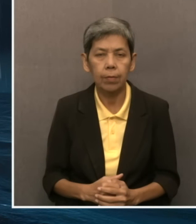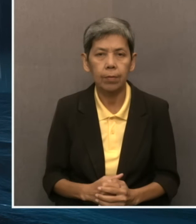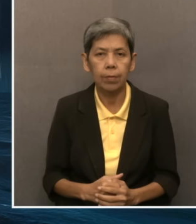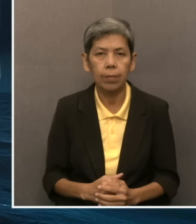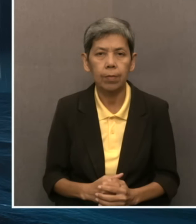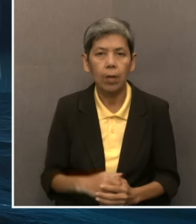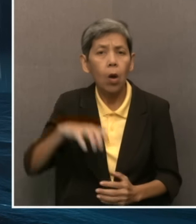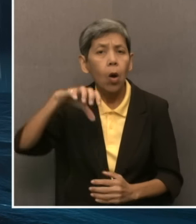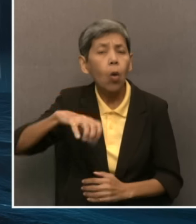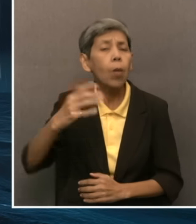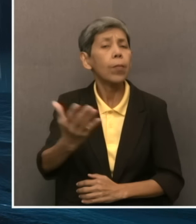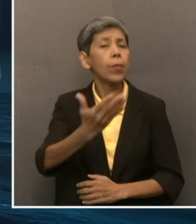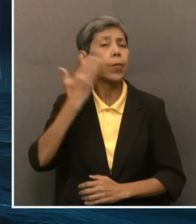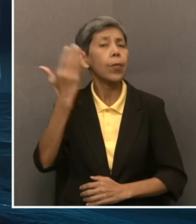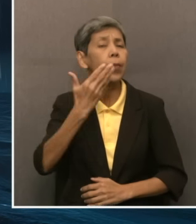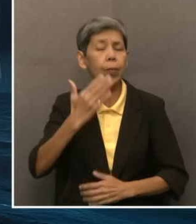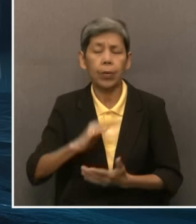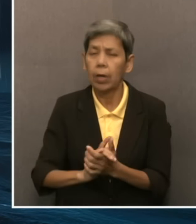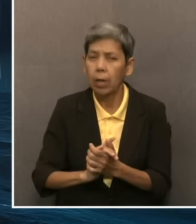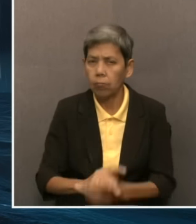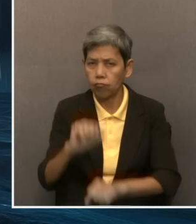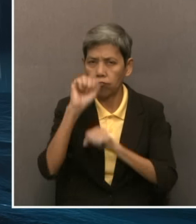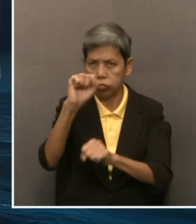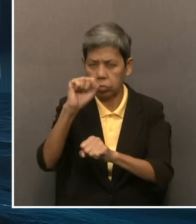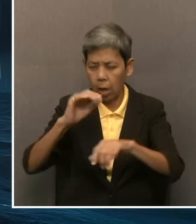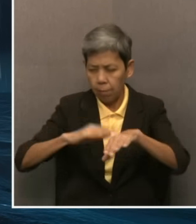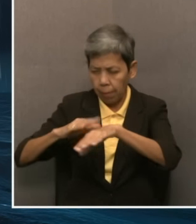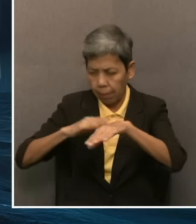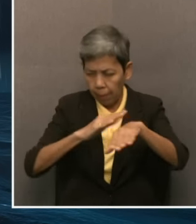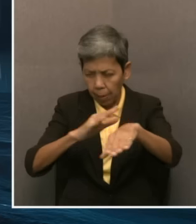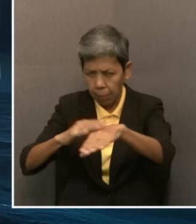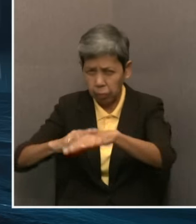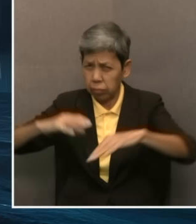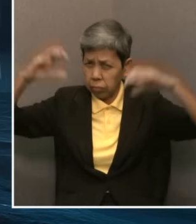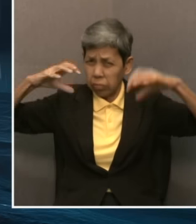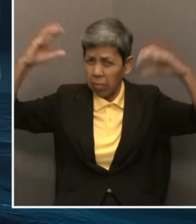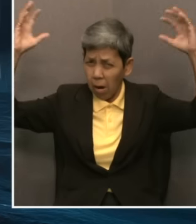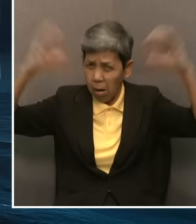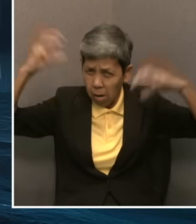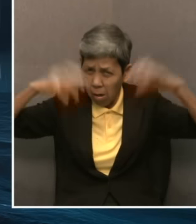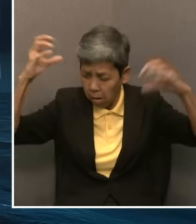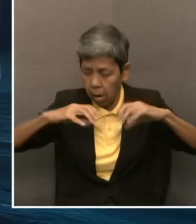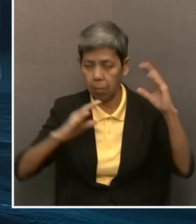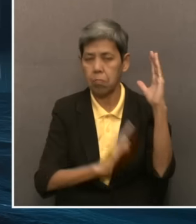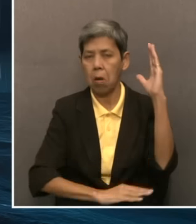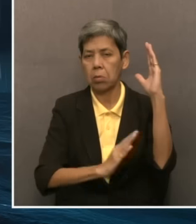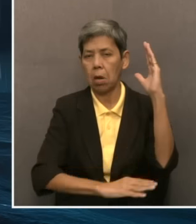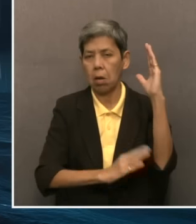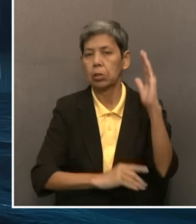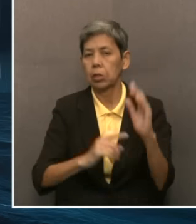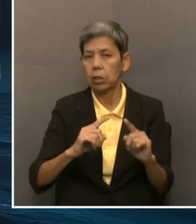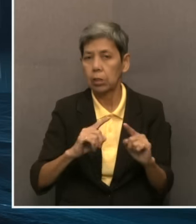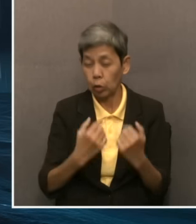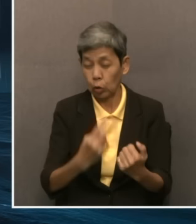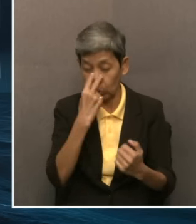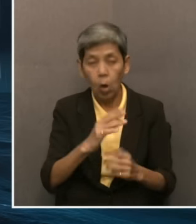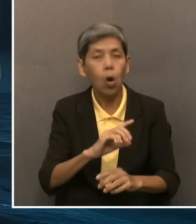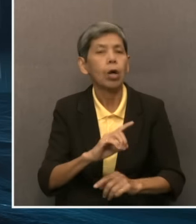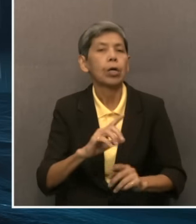กรมอุตุนิยมวิทยาประกาศเรื่องฝนตกหนักถึงหนักมากบริเวณภาคใต้ฉบับที่2มีผลกระทบตั้งแต่วัน